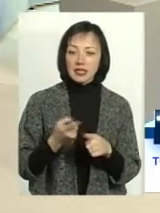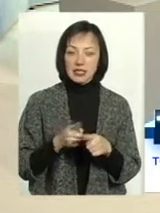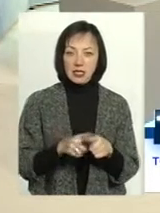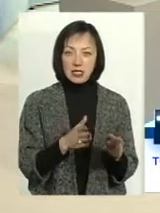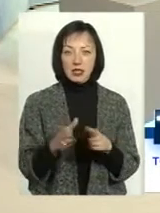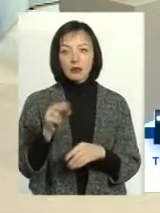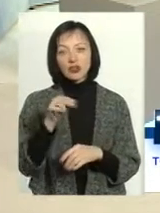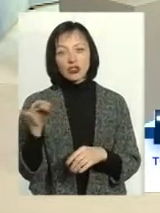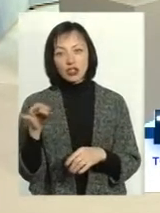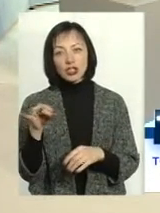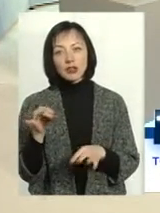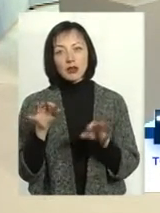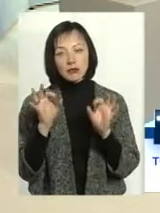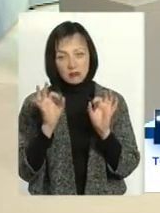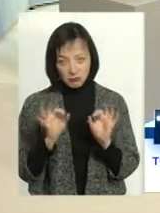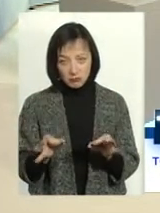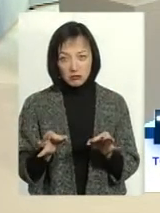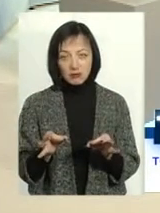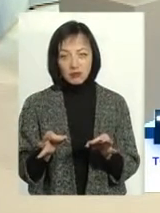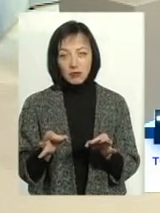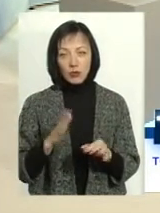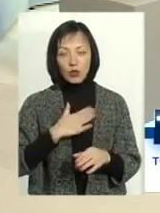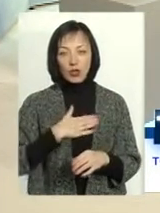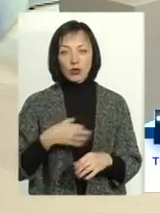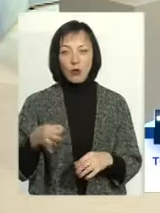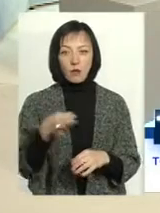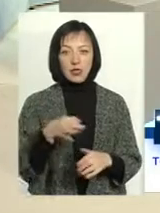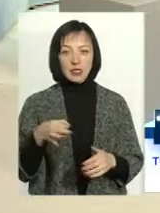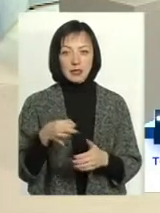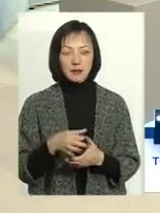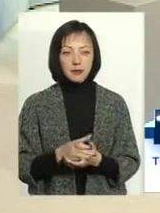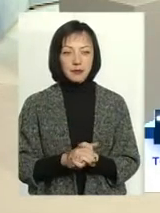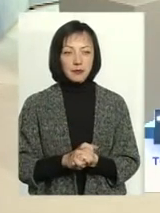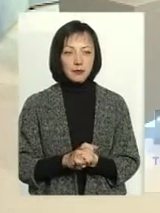системи? Чи виправдала вона себе в нашій області, зокрема?